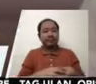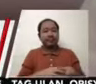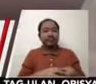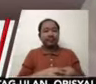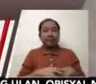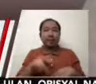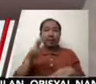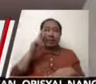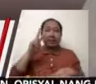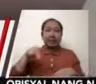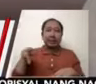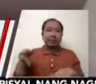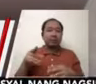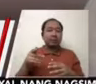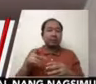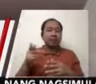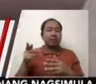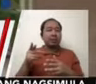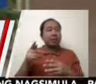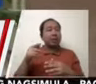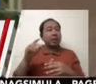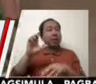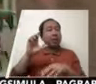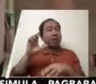talaga. Then they found out, nandun po sa Pasig.